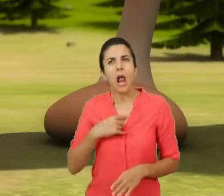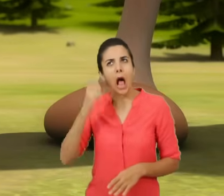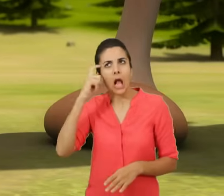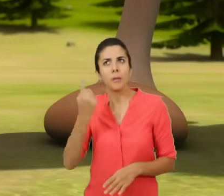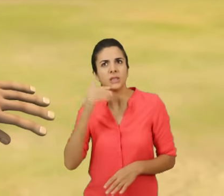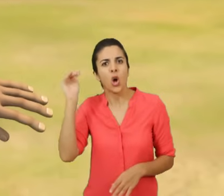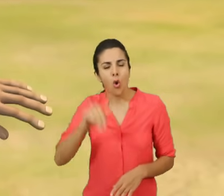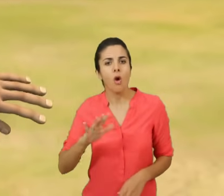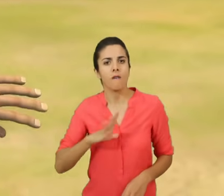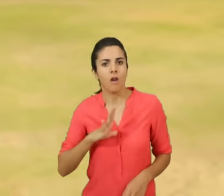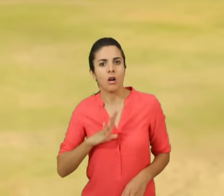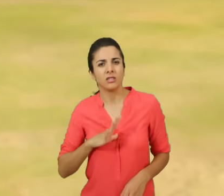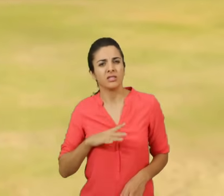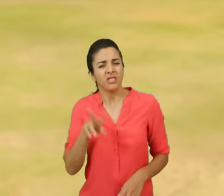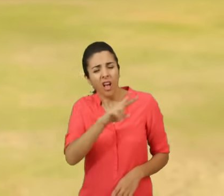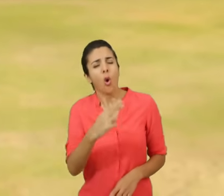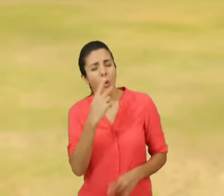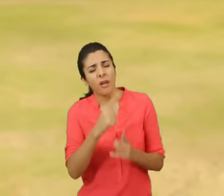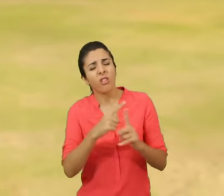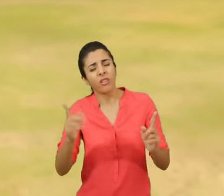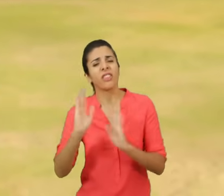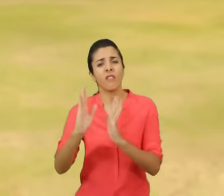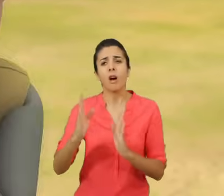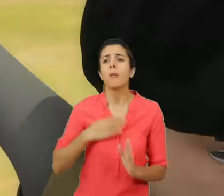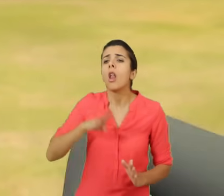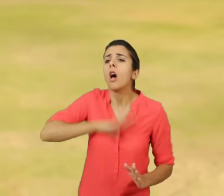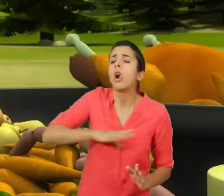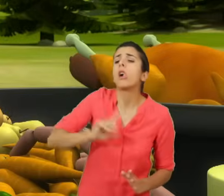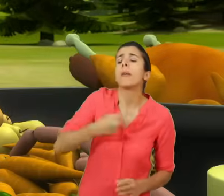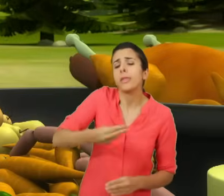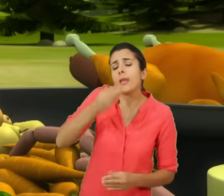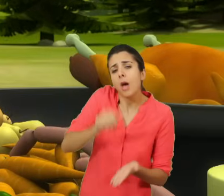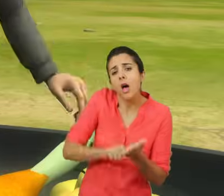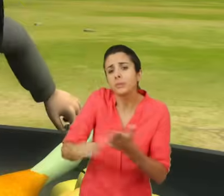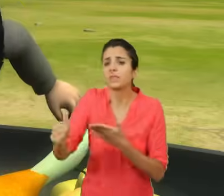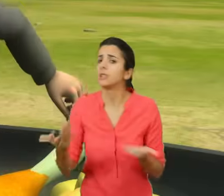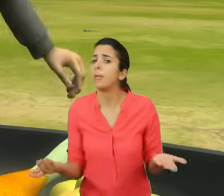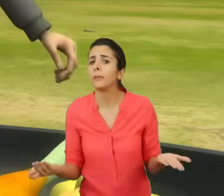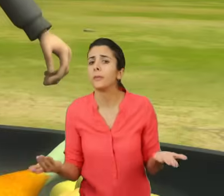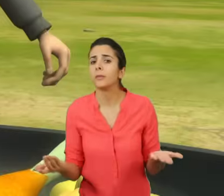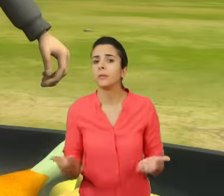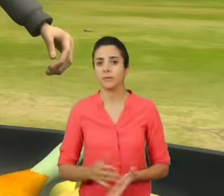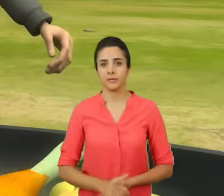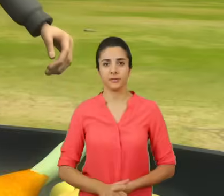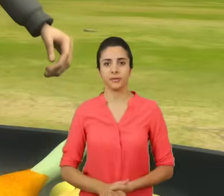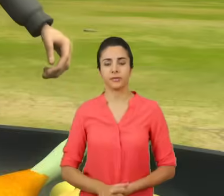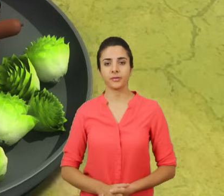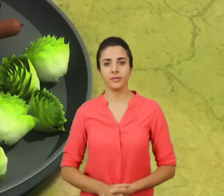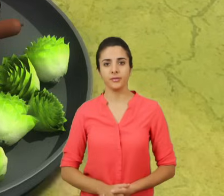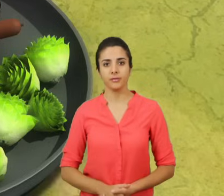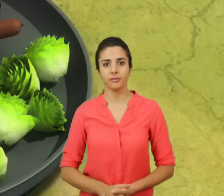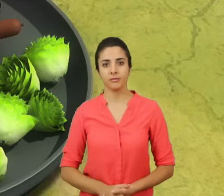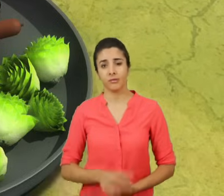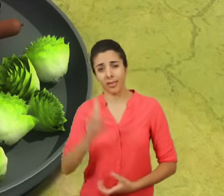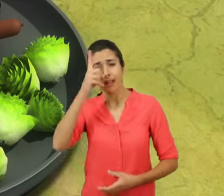geliyor ama. Siz çene çalın daha. Ben dayanamıyorum, yiyeceğim. Kara havuç ısırdı.